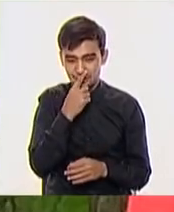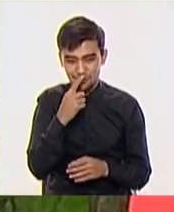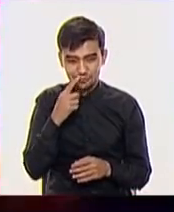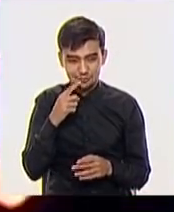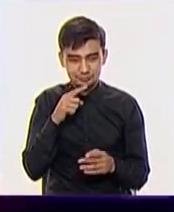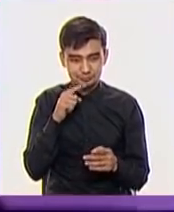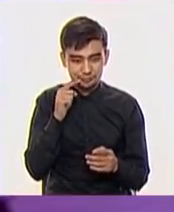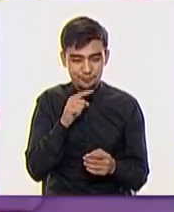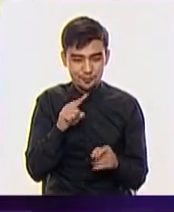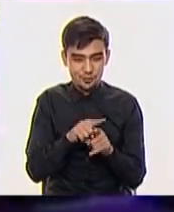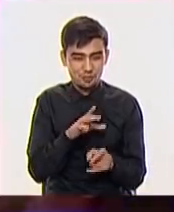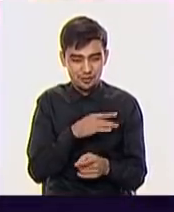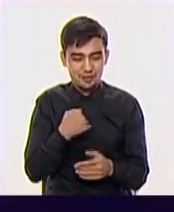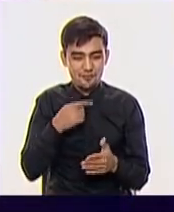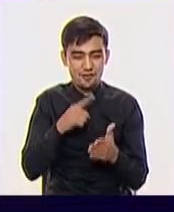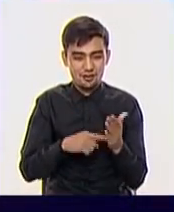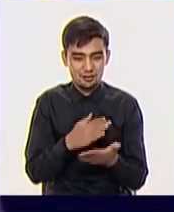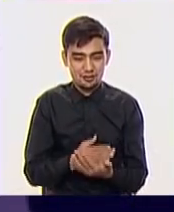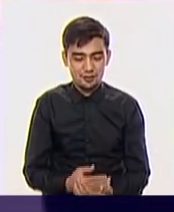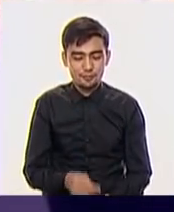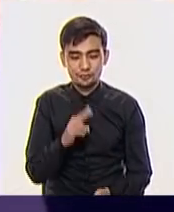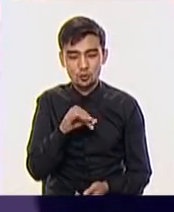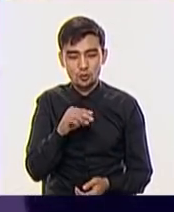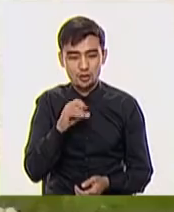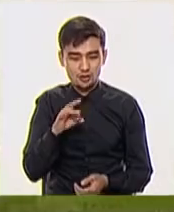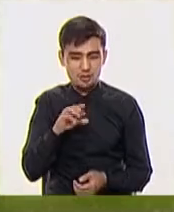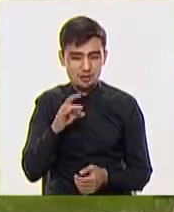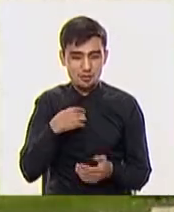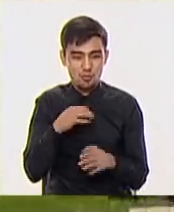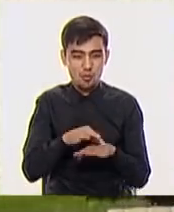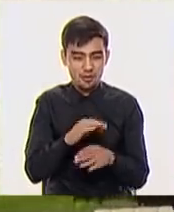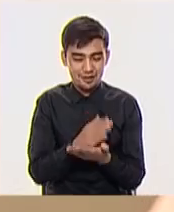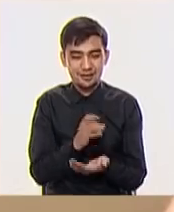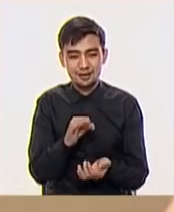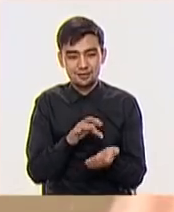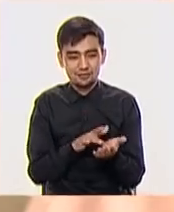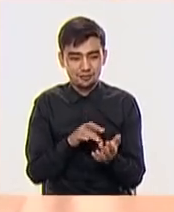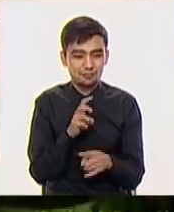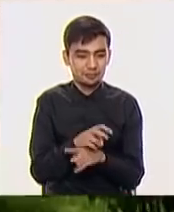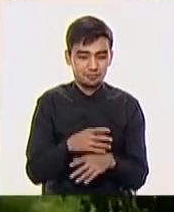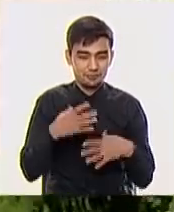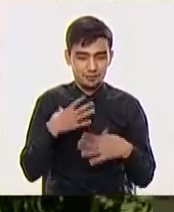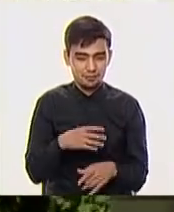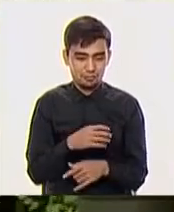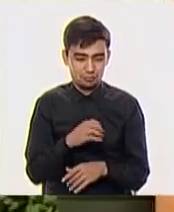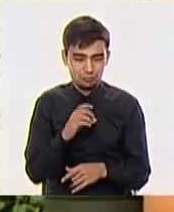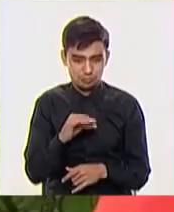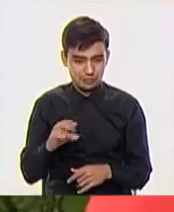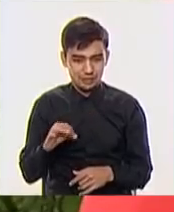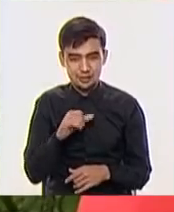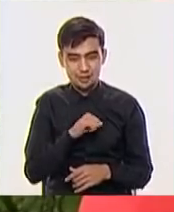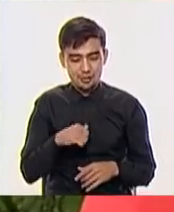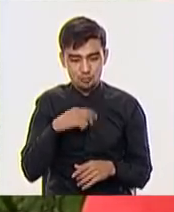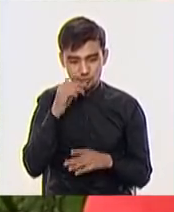кезде сенемін. Дегенмен Құдайберген қанша жерден ауырып қалса да бақсы балгерге аттап баспапты. Әншінің